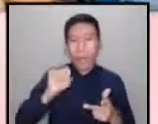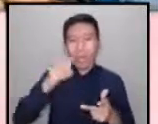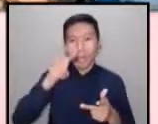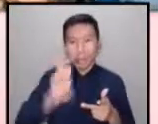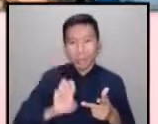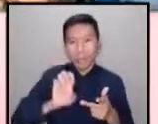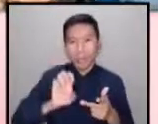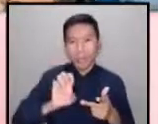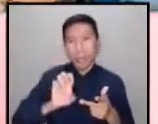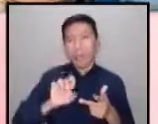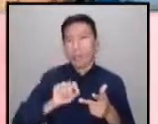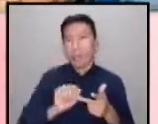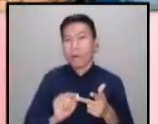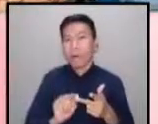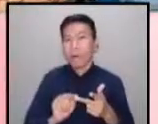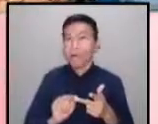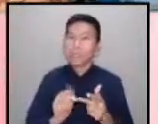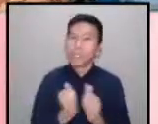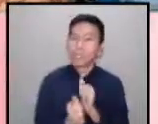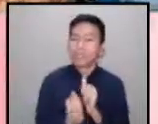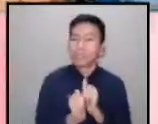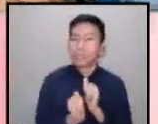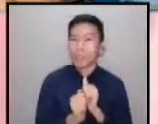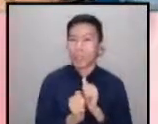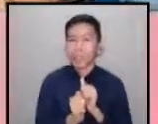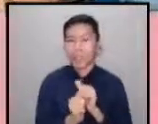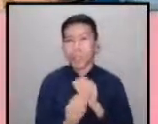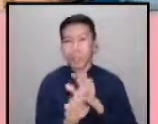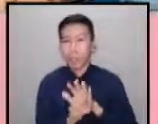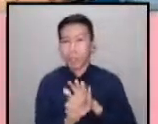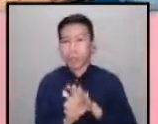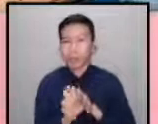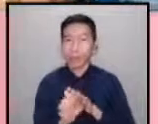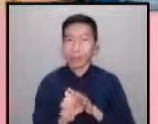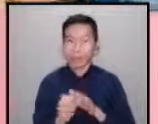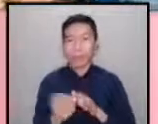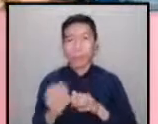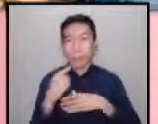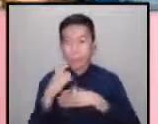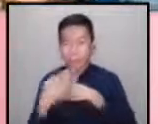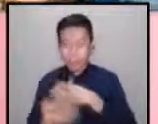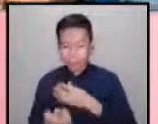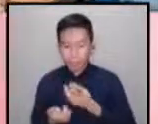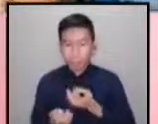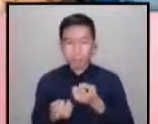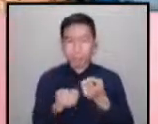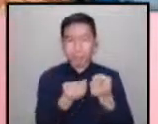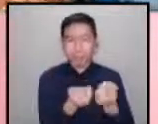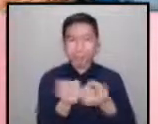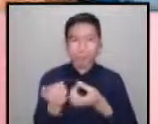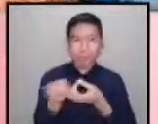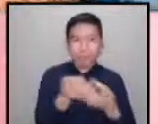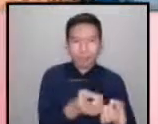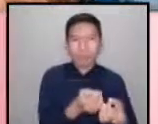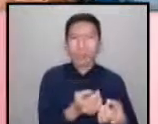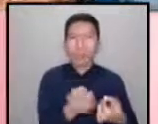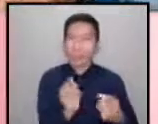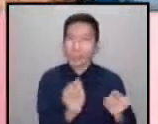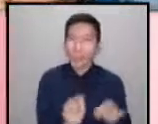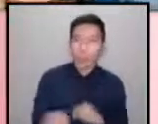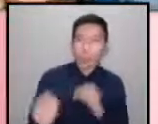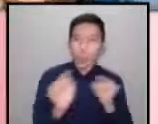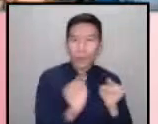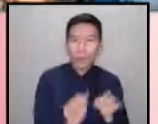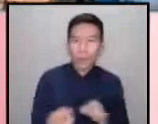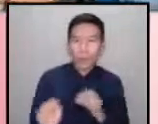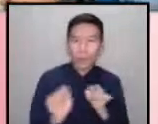yan sa pagbigay ng dugo, transfusion, through response of our red blood cells.